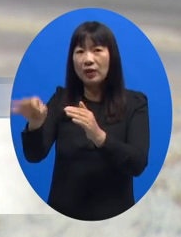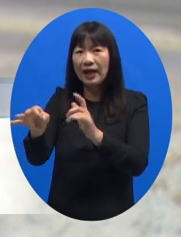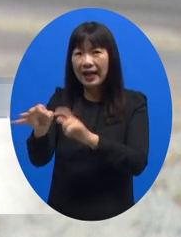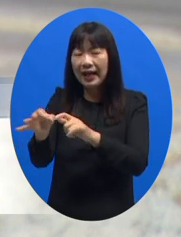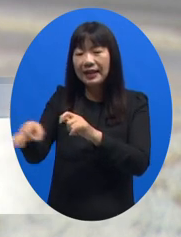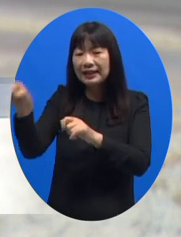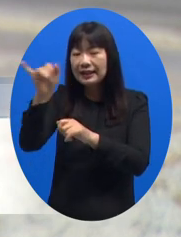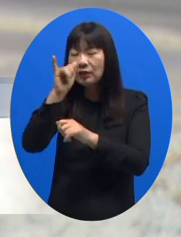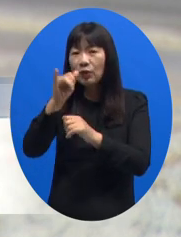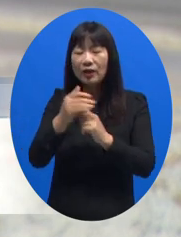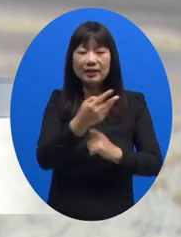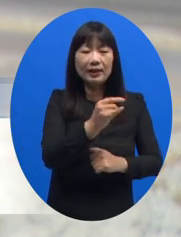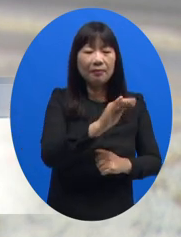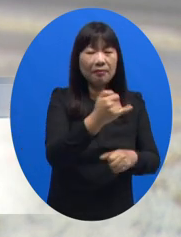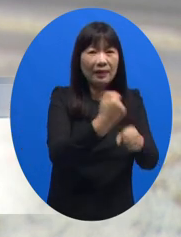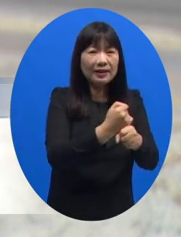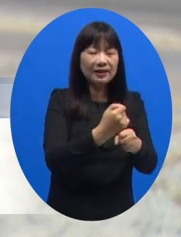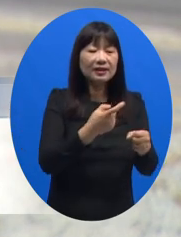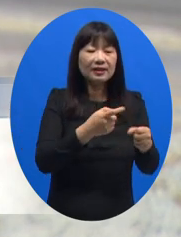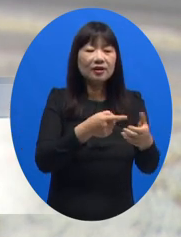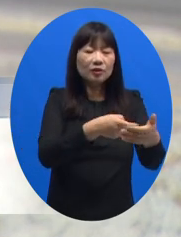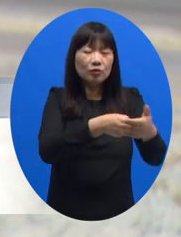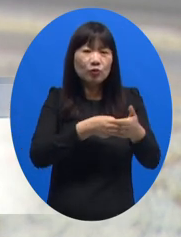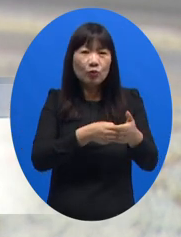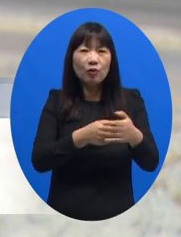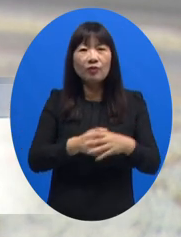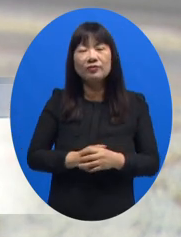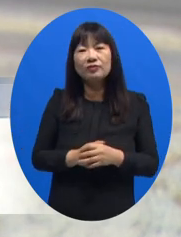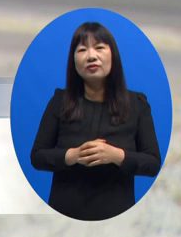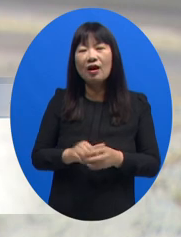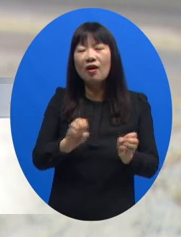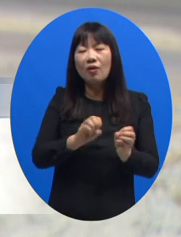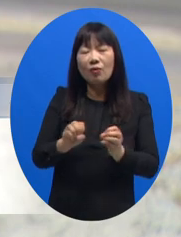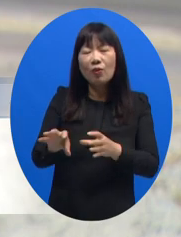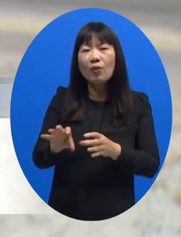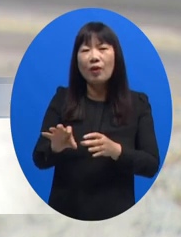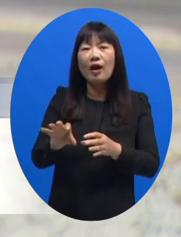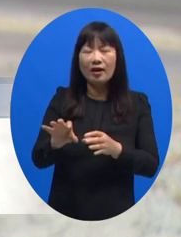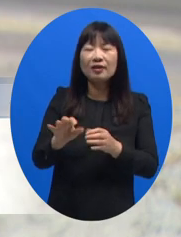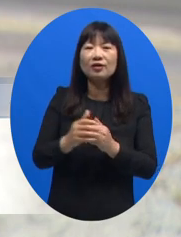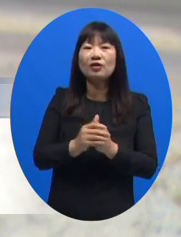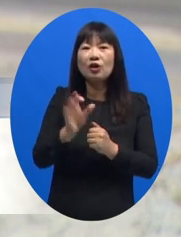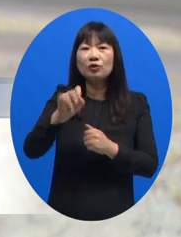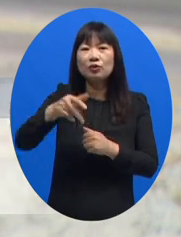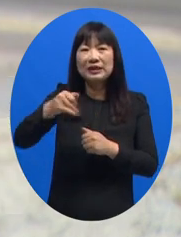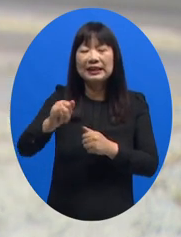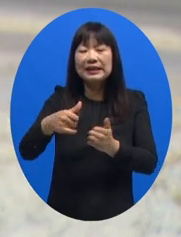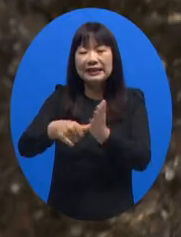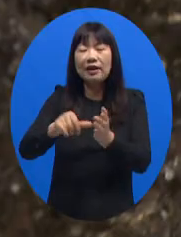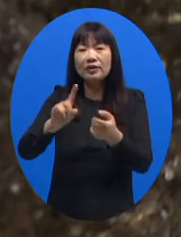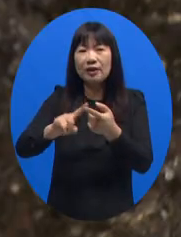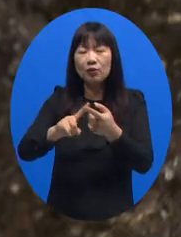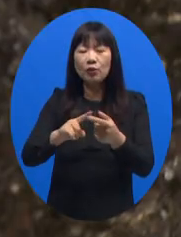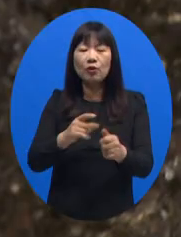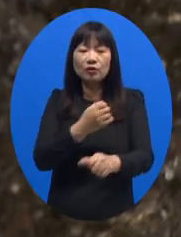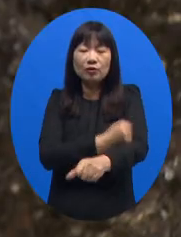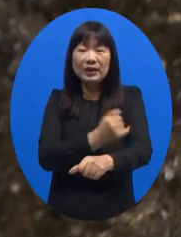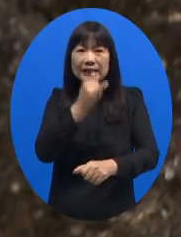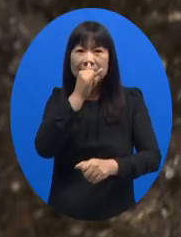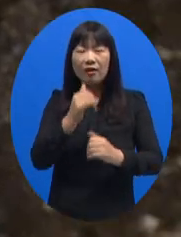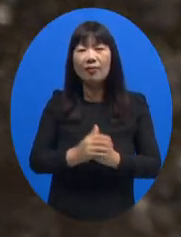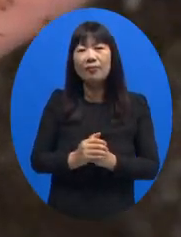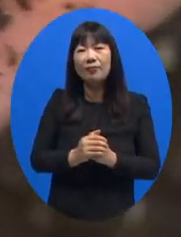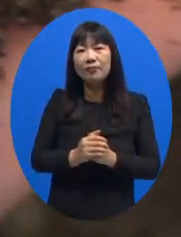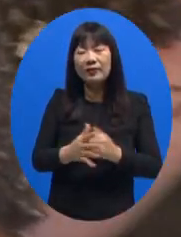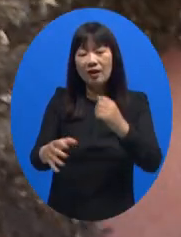생산비 절감 그리고 농업 부산물의 유기 자원화에도 기여할 수 있을 것이라 생각하고 있습니다. 도 농기원은